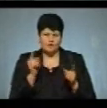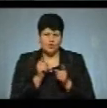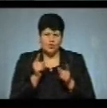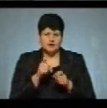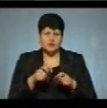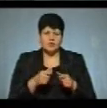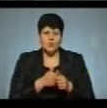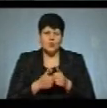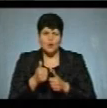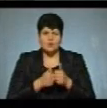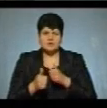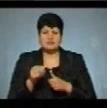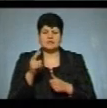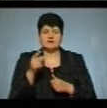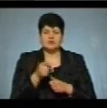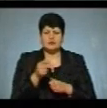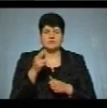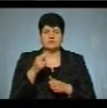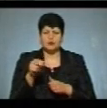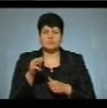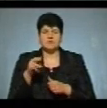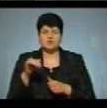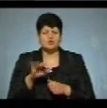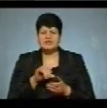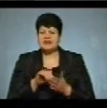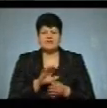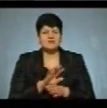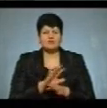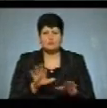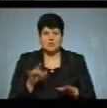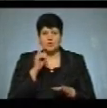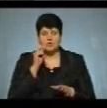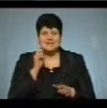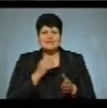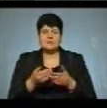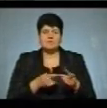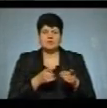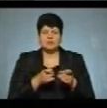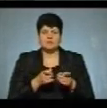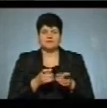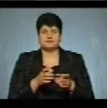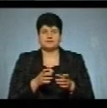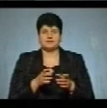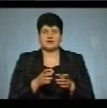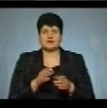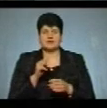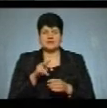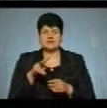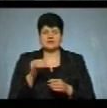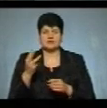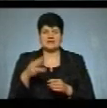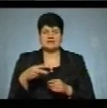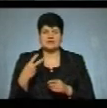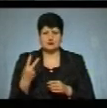чоловіків тернополянин Дмитро Підручний та Артем Прима не виступали. Українські біатлоністи прийшли такими. Тарас Лисюк –